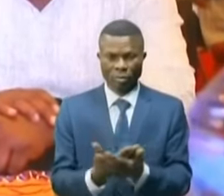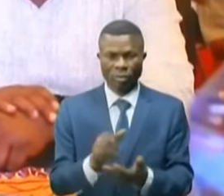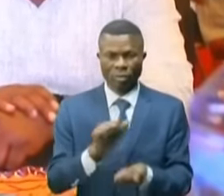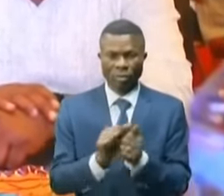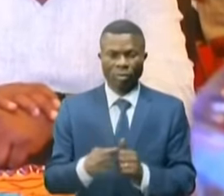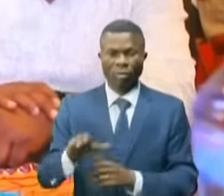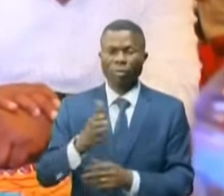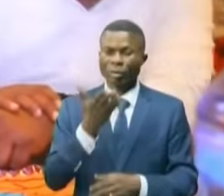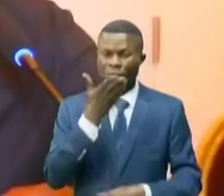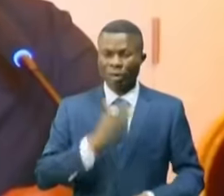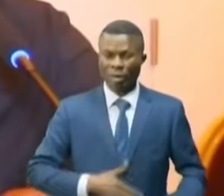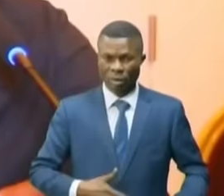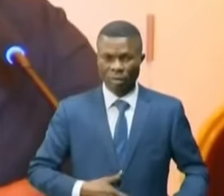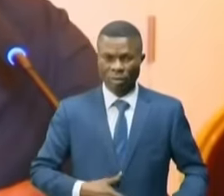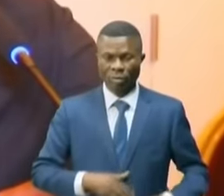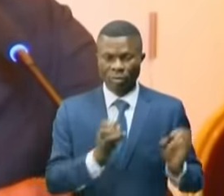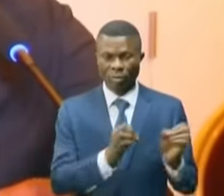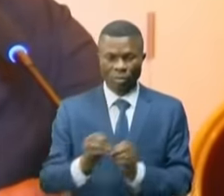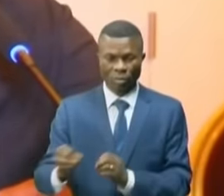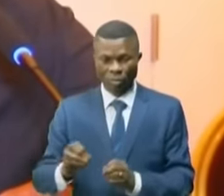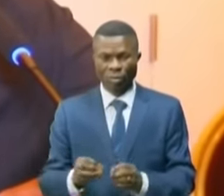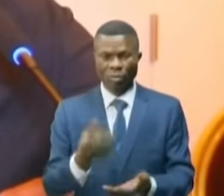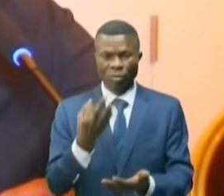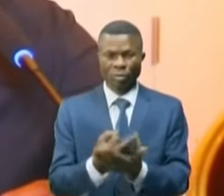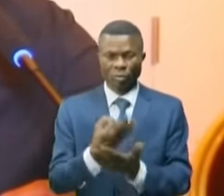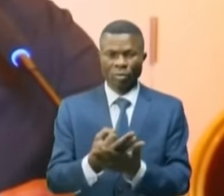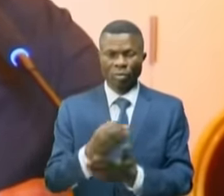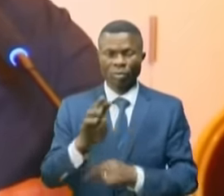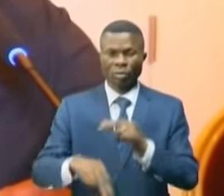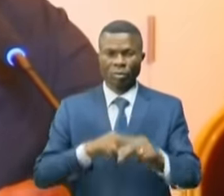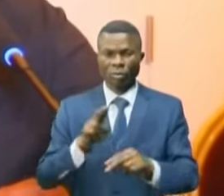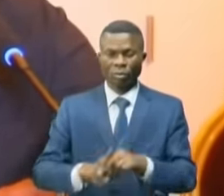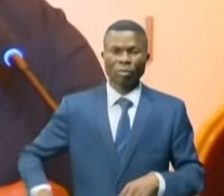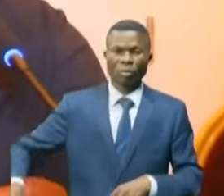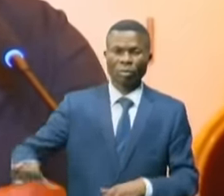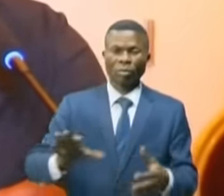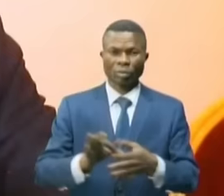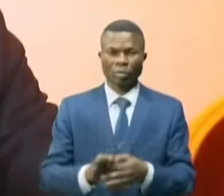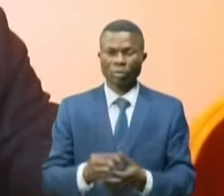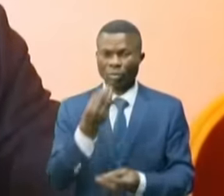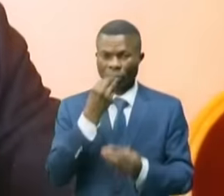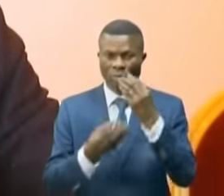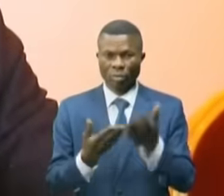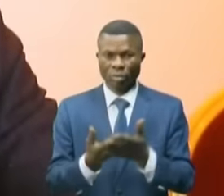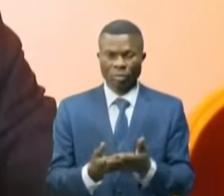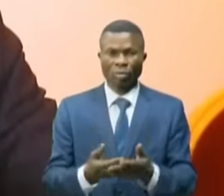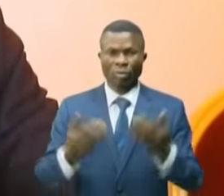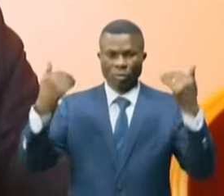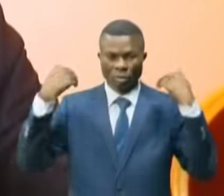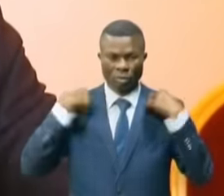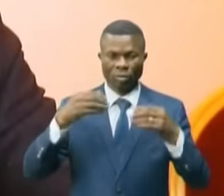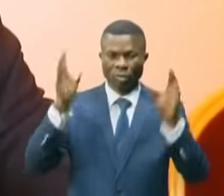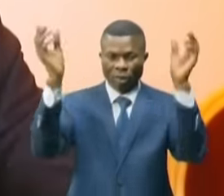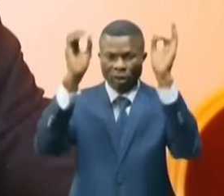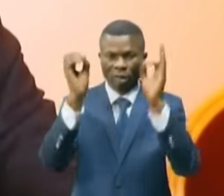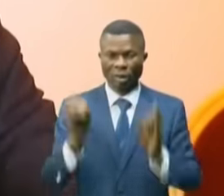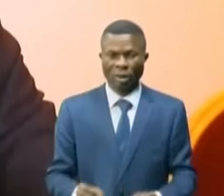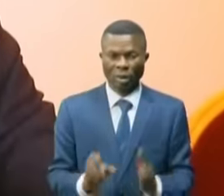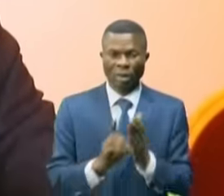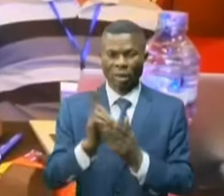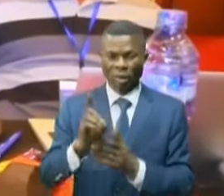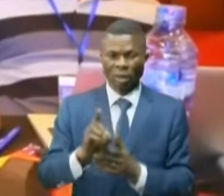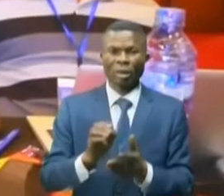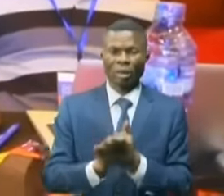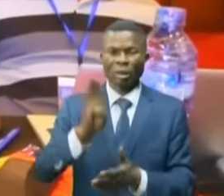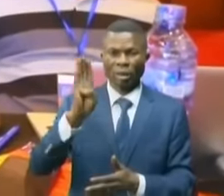d'insécurité alimentaire, organisé par le Fonds des Nations Unies pour l'alimentation, les délégués de la Banque africaine du développement à ses